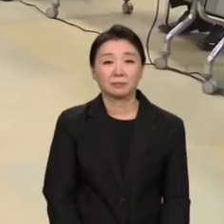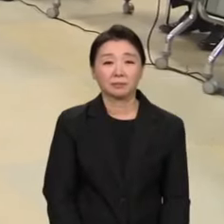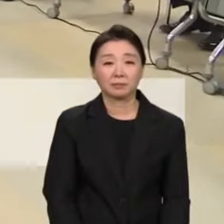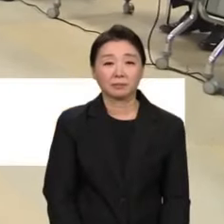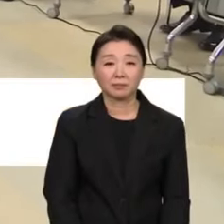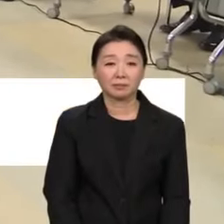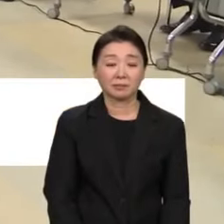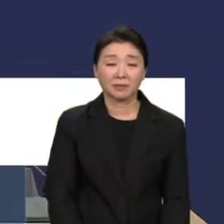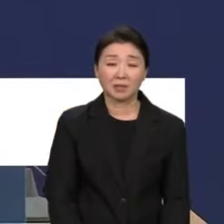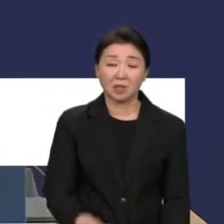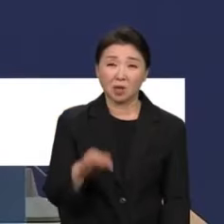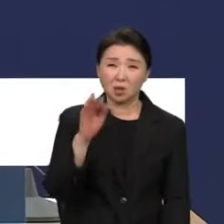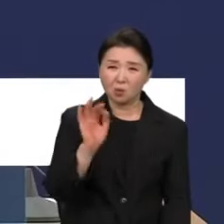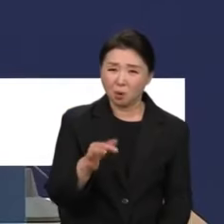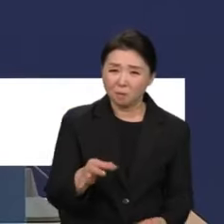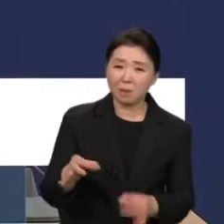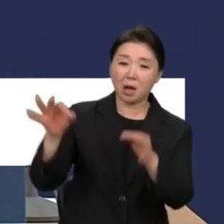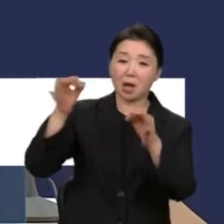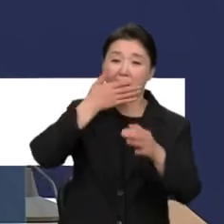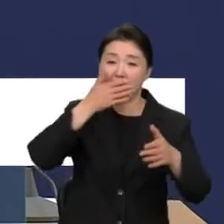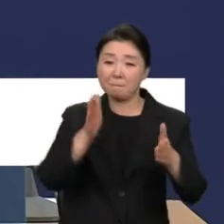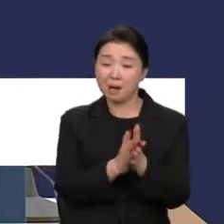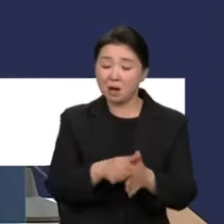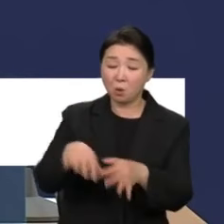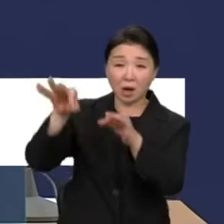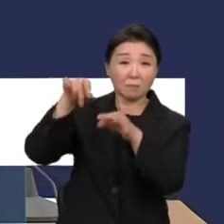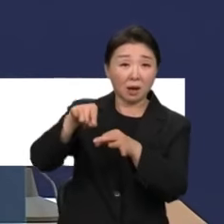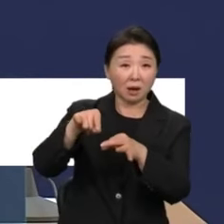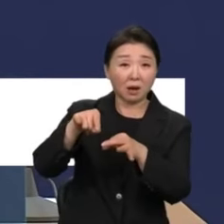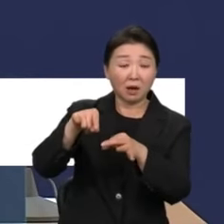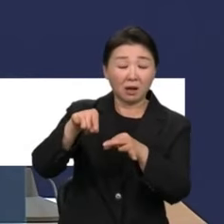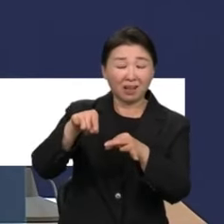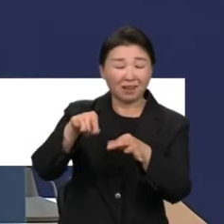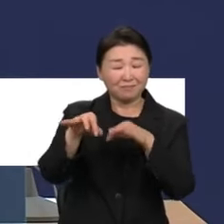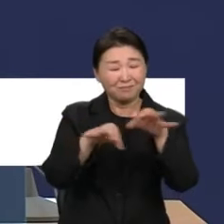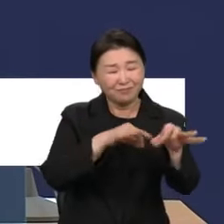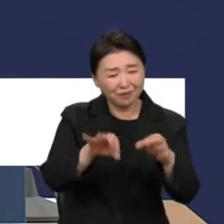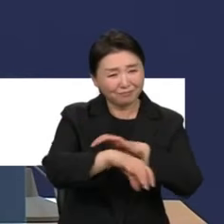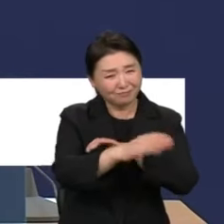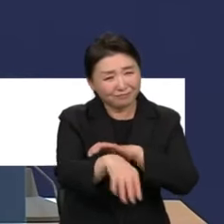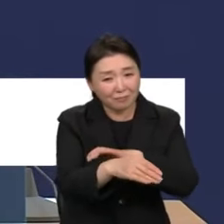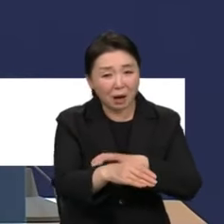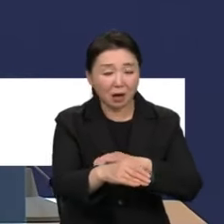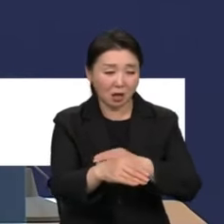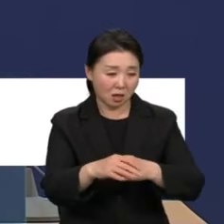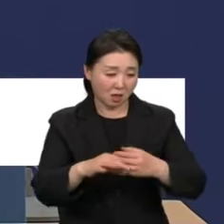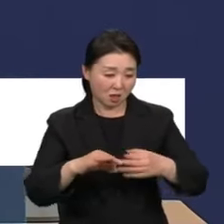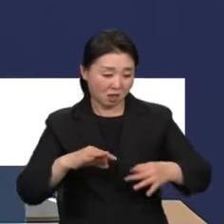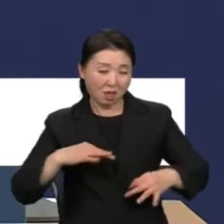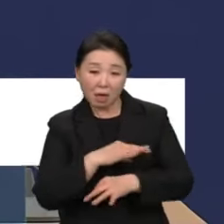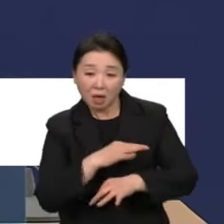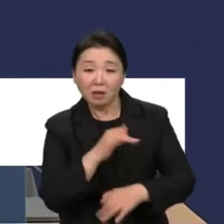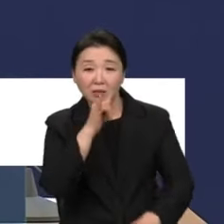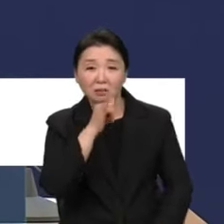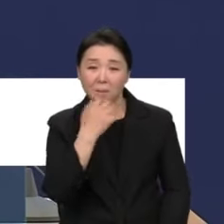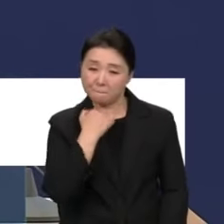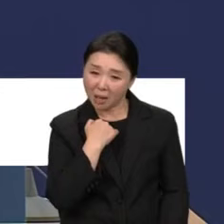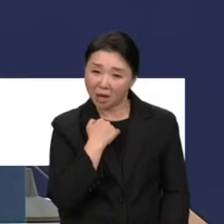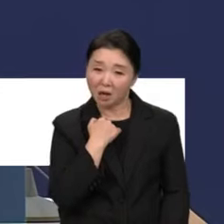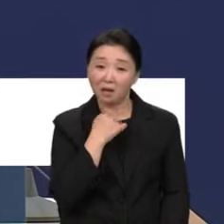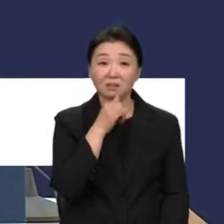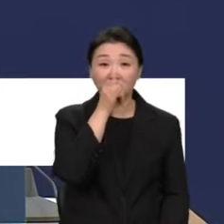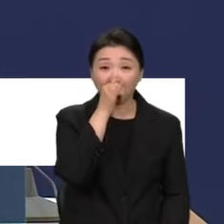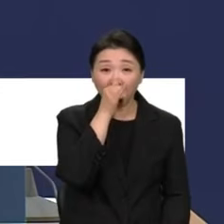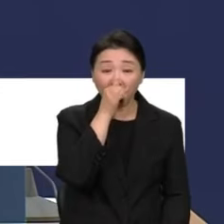과도한 가격 인상 담합과 같은 시장 교란 행위와 불공정행위로 폭리를 취하는 경우가